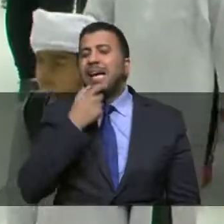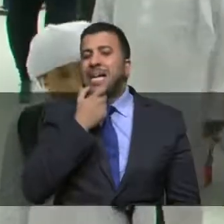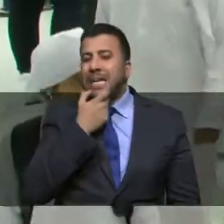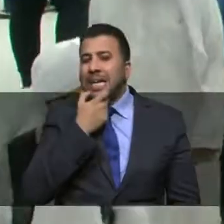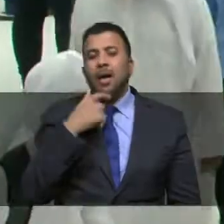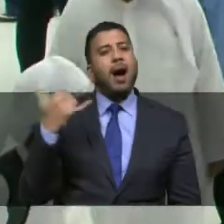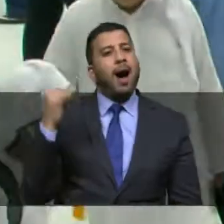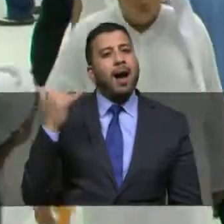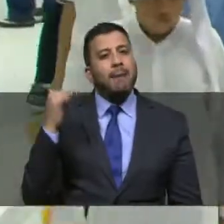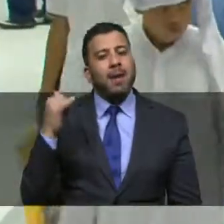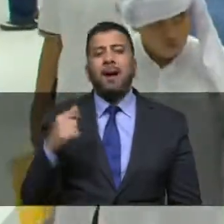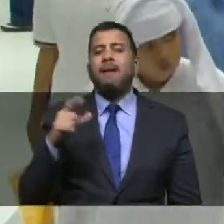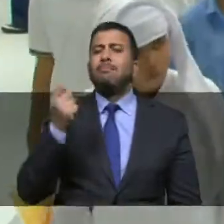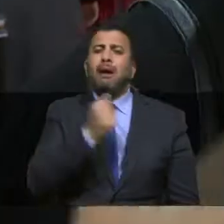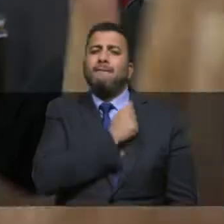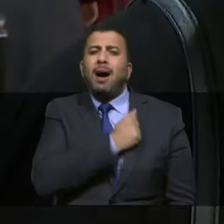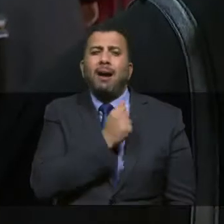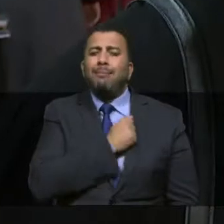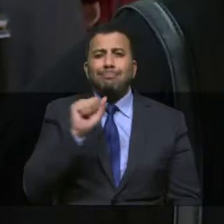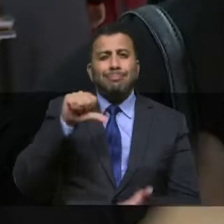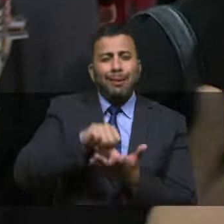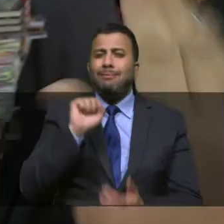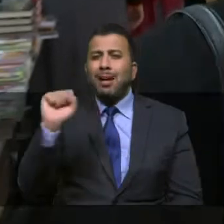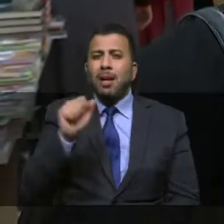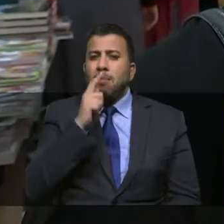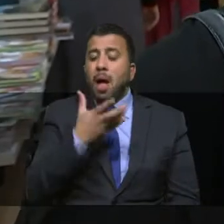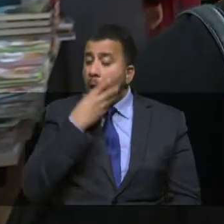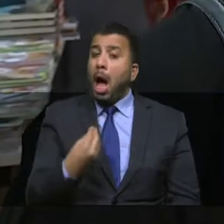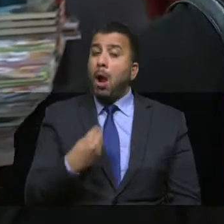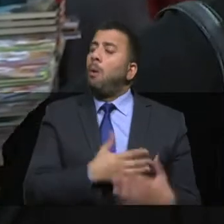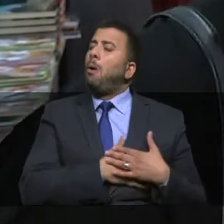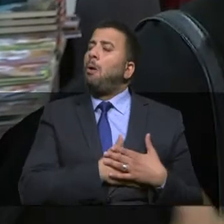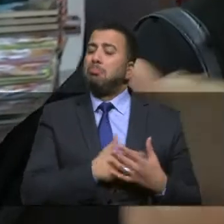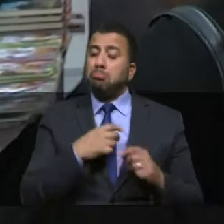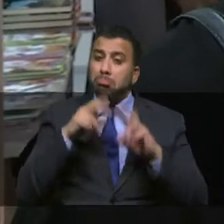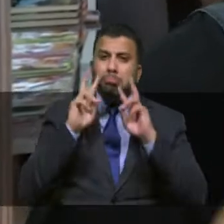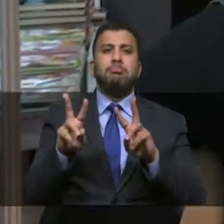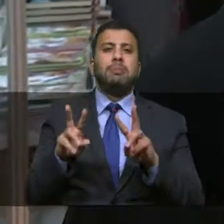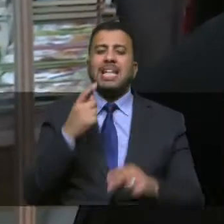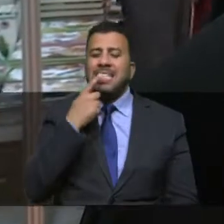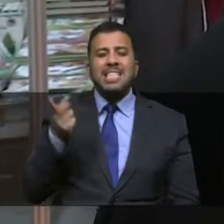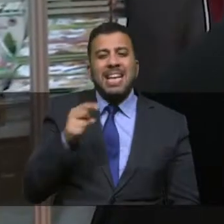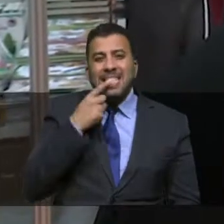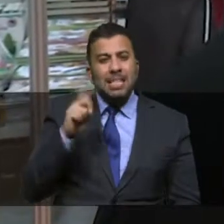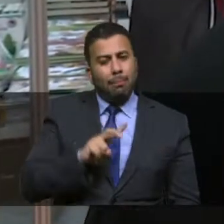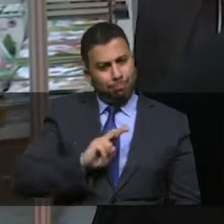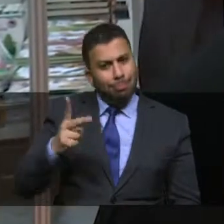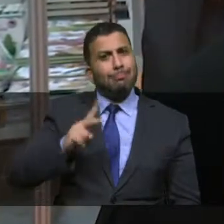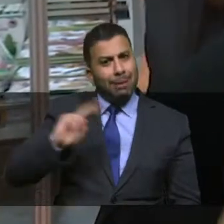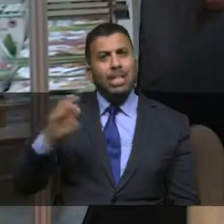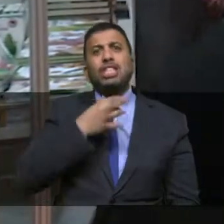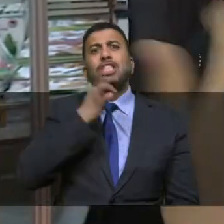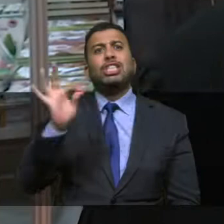أو العربية فارسية، فكان تنوع اللغات وشيء وايد حبيته. أن كل سنة تكون غير عن الثاني، في أشياء جديدة،